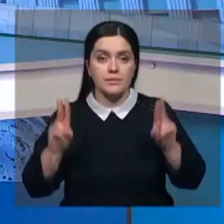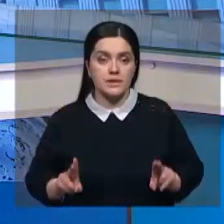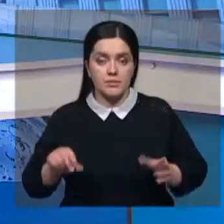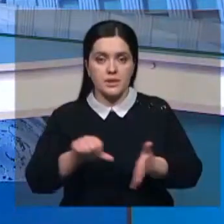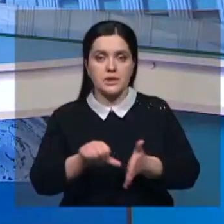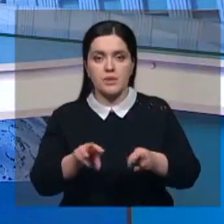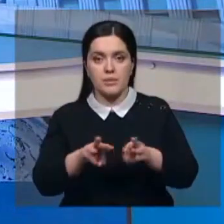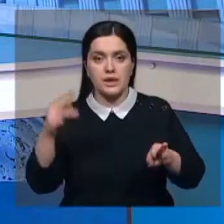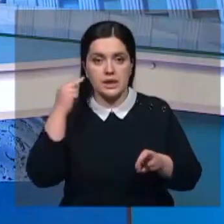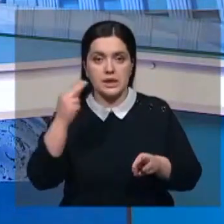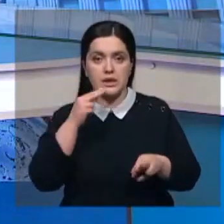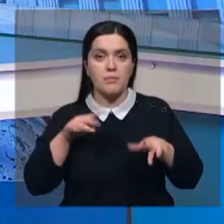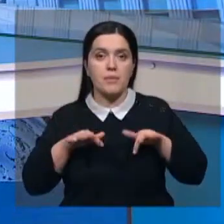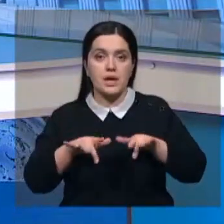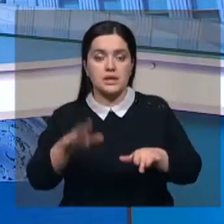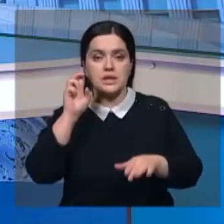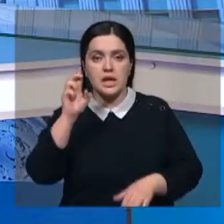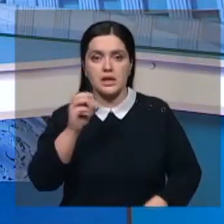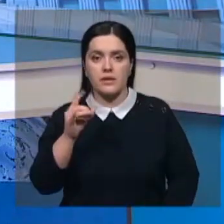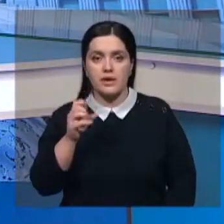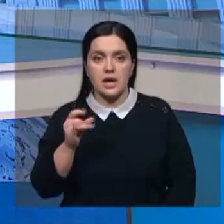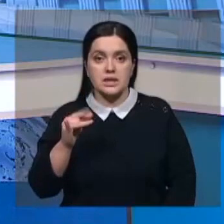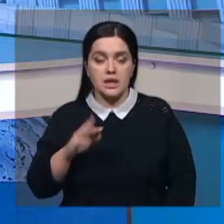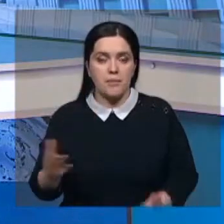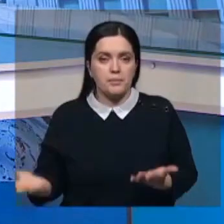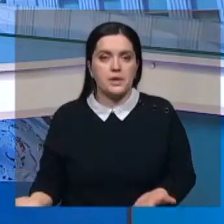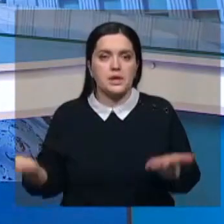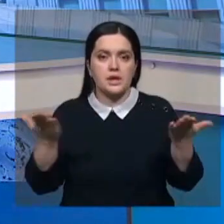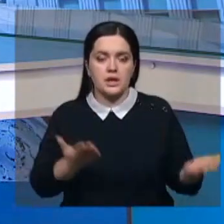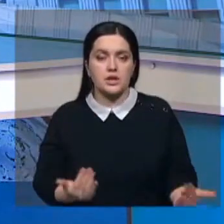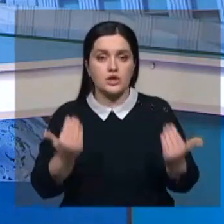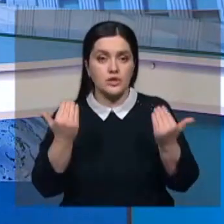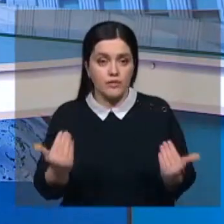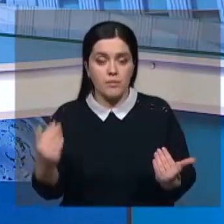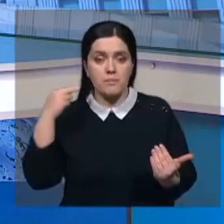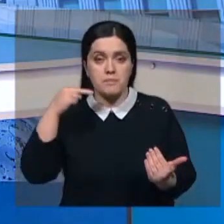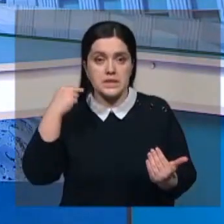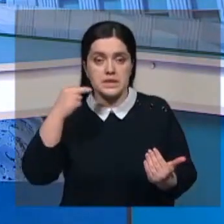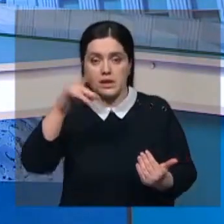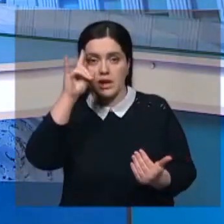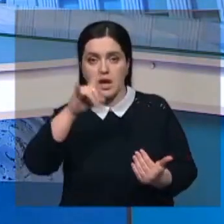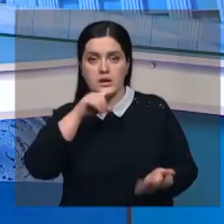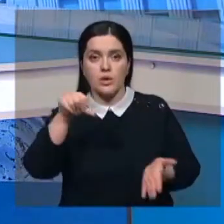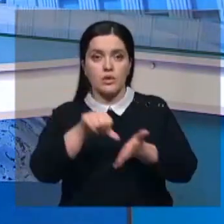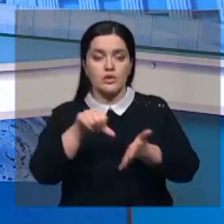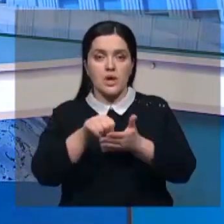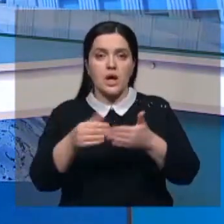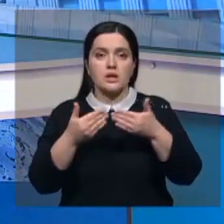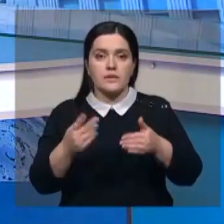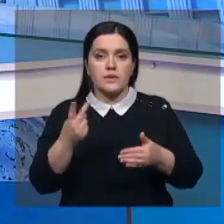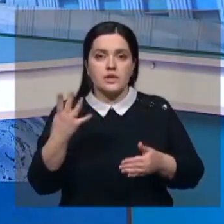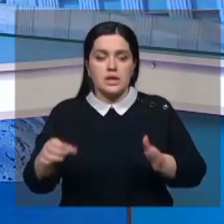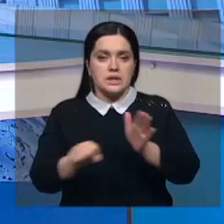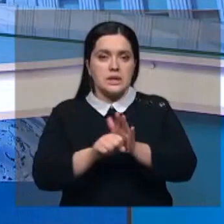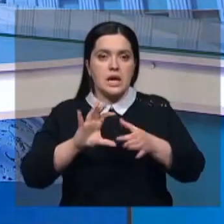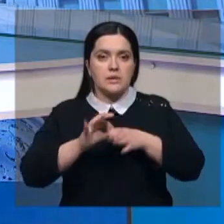Спецпредставитель правительства Китая по делам стран Евразии Ли Хуэй пригласил сегодня Касым-Жомарта Токаева принять участие в церемонии открытия